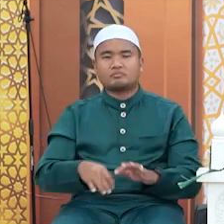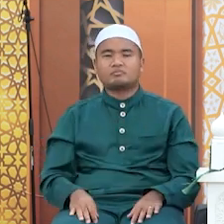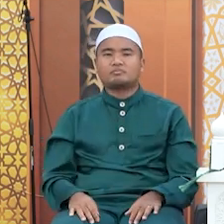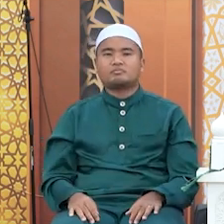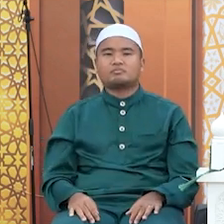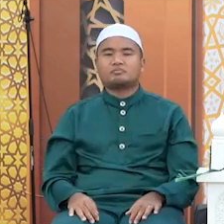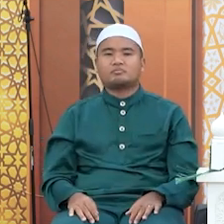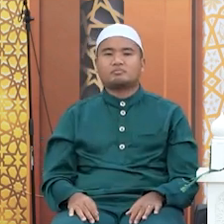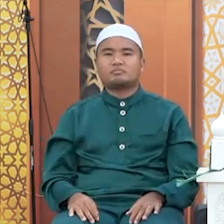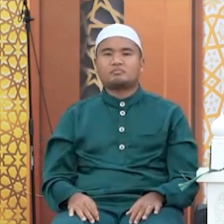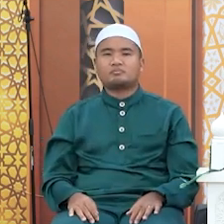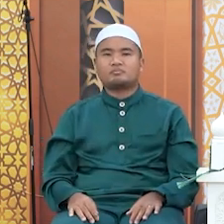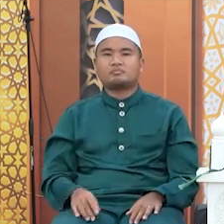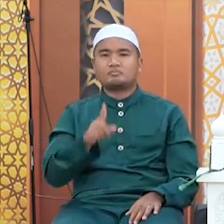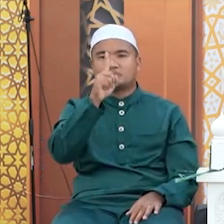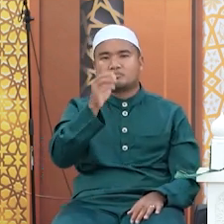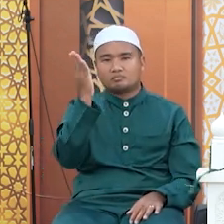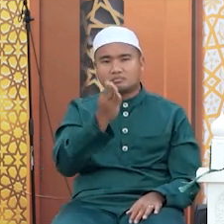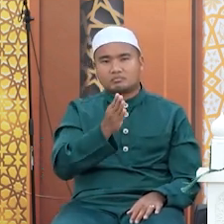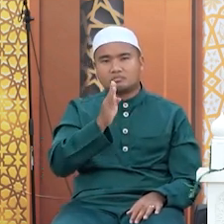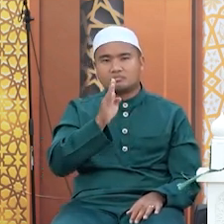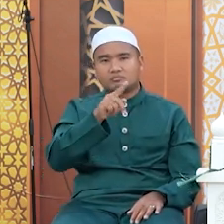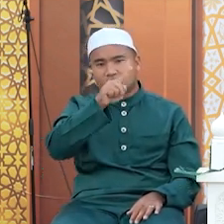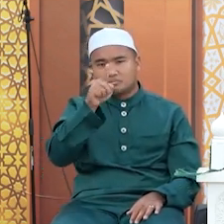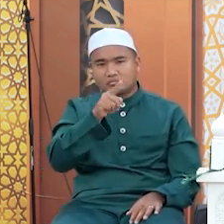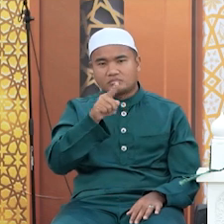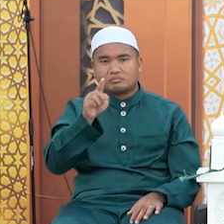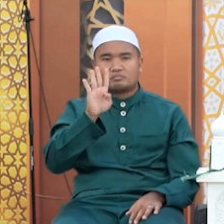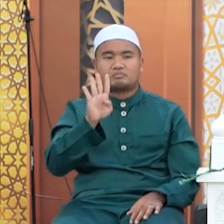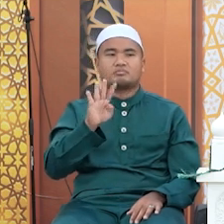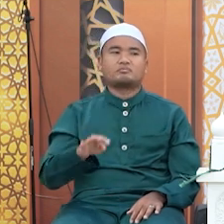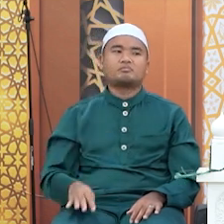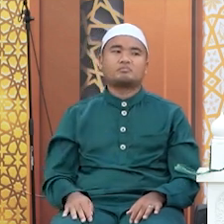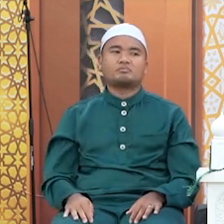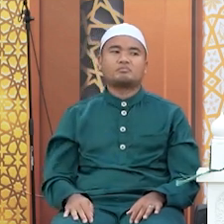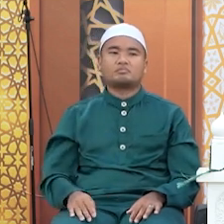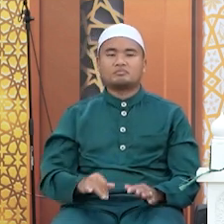24 jam artinya 1/48 je masa kita.